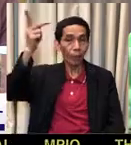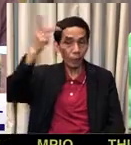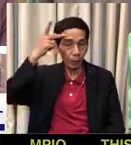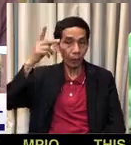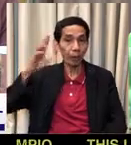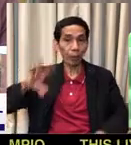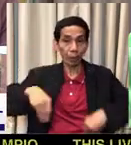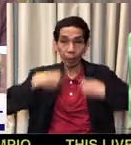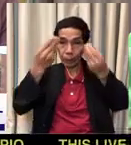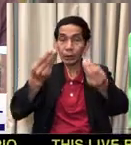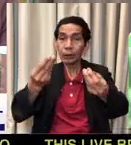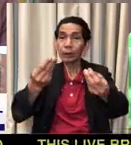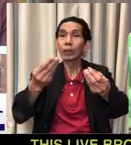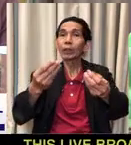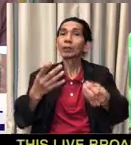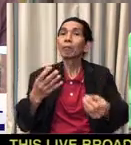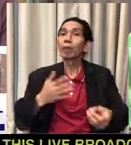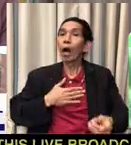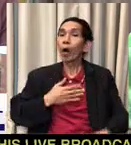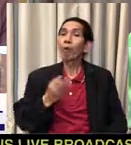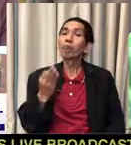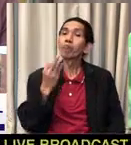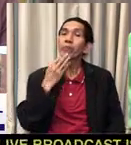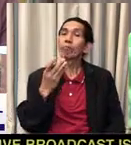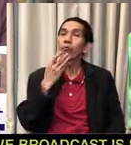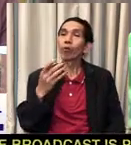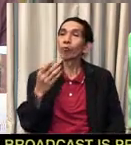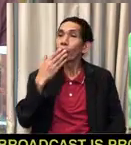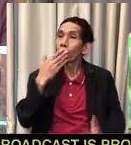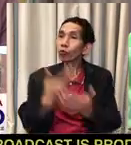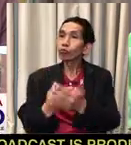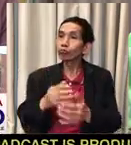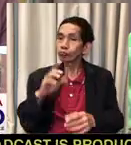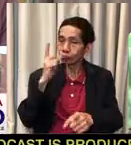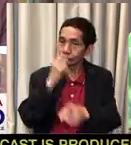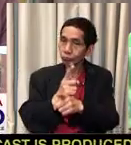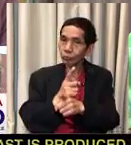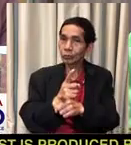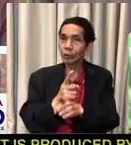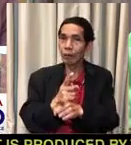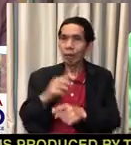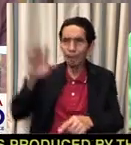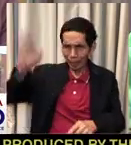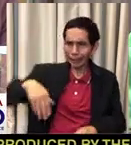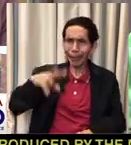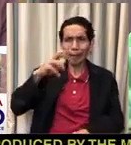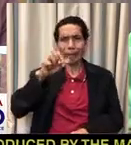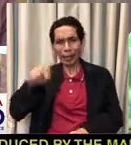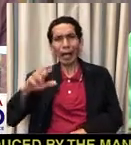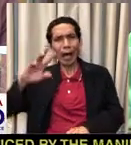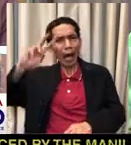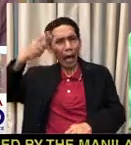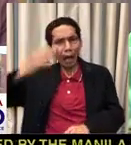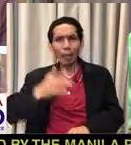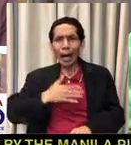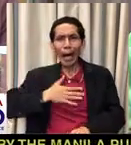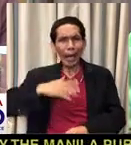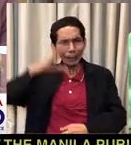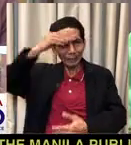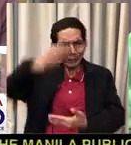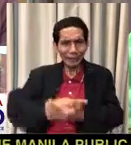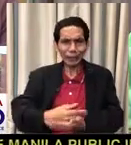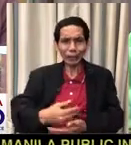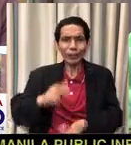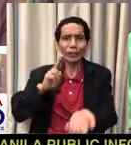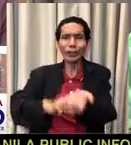para maibigay namin sa mga pabor namin. Tama, mali? Oh, siyempre, uy, mare, mare, kamusta na yung anak kong, inaanak